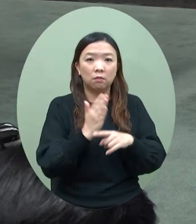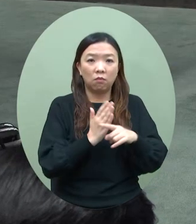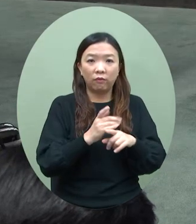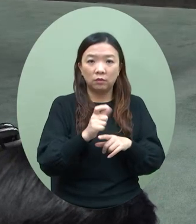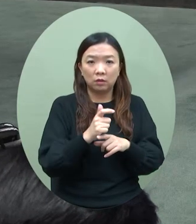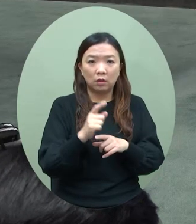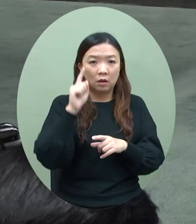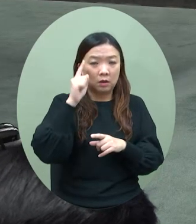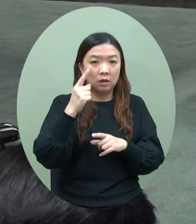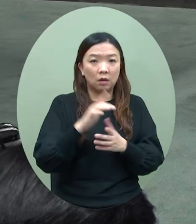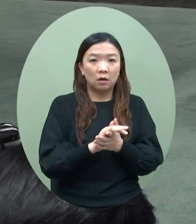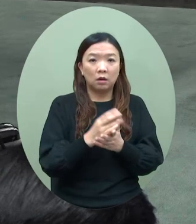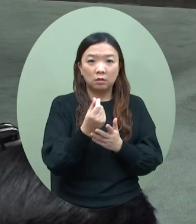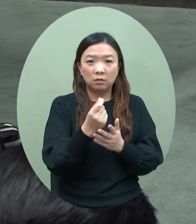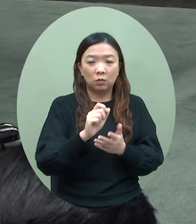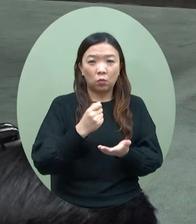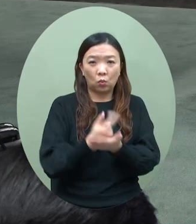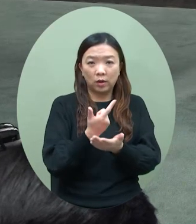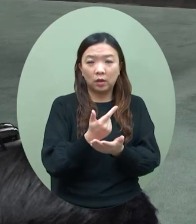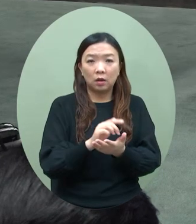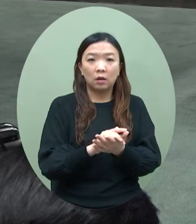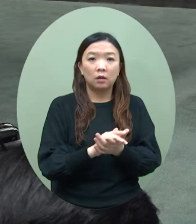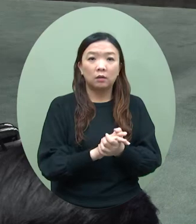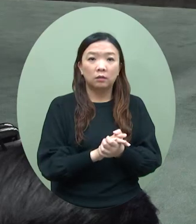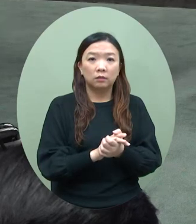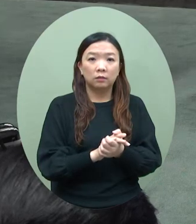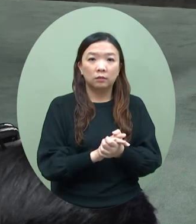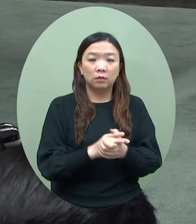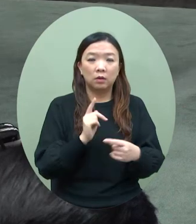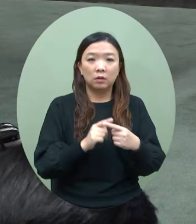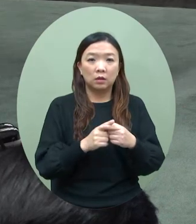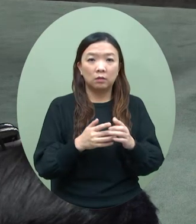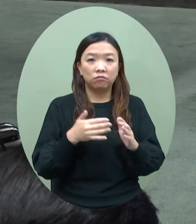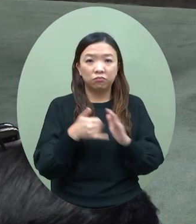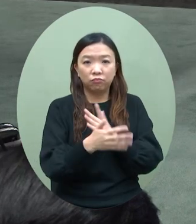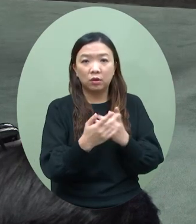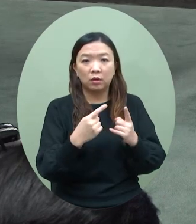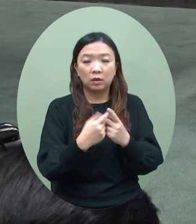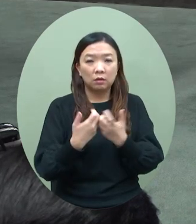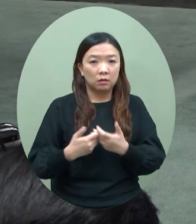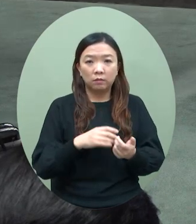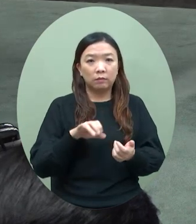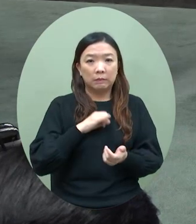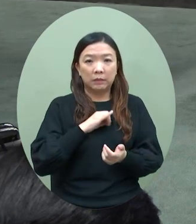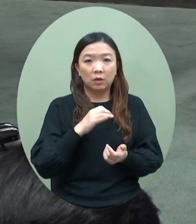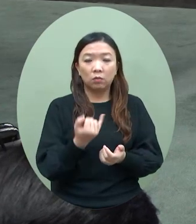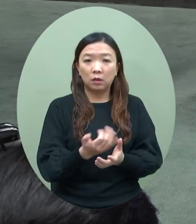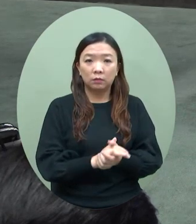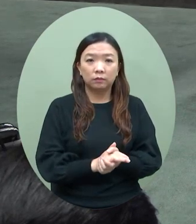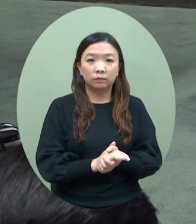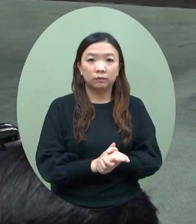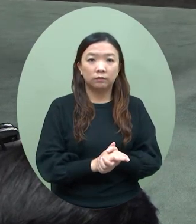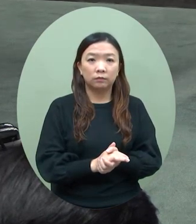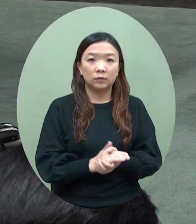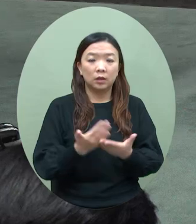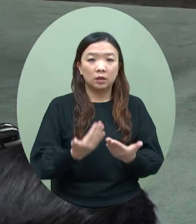每晚太高價錢，所以都即係入住嘅時間唔夠，或者人唔夠咁樣樣。另外都想知，即係依家